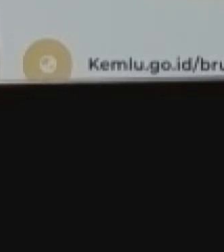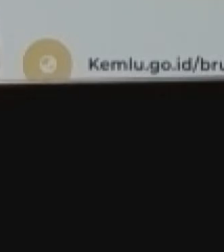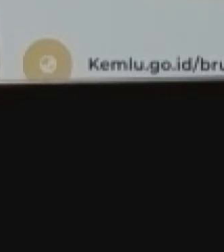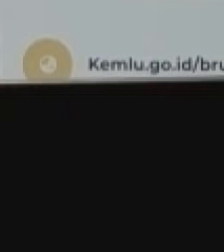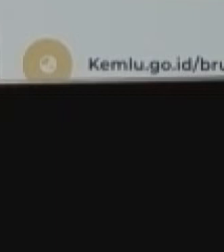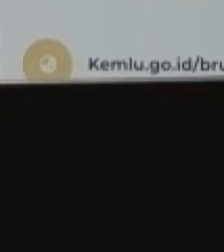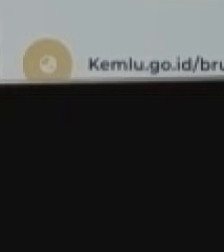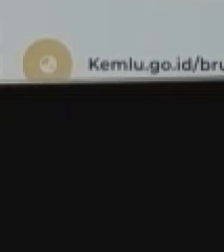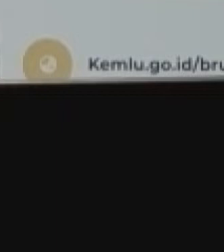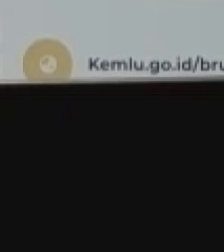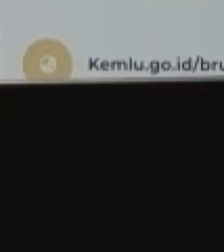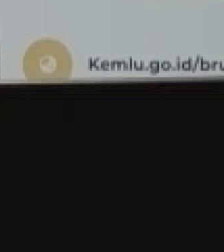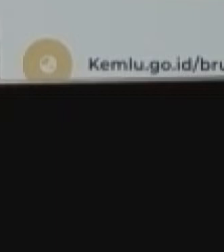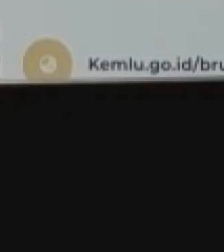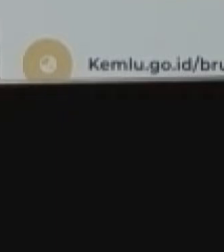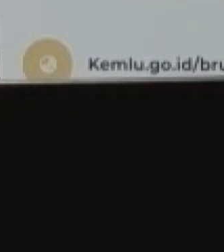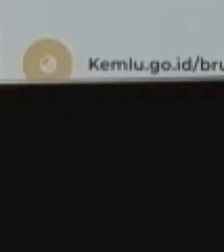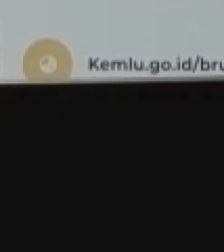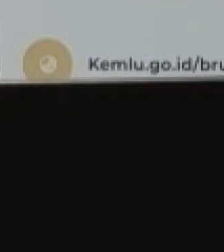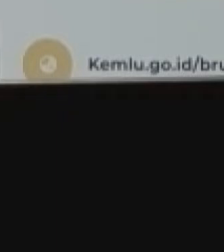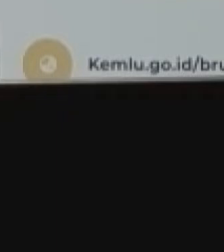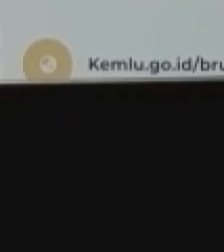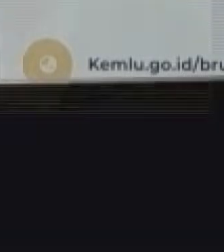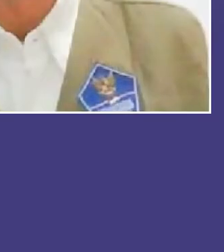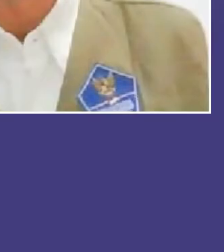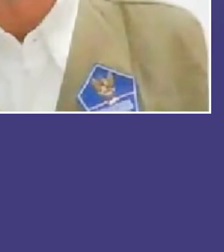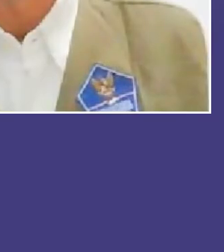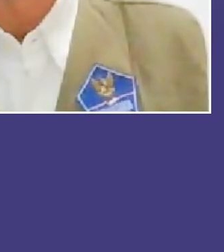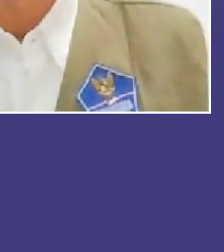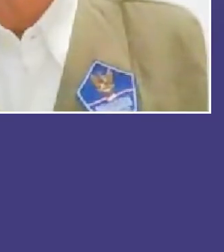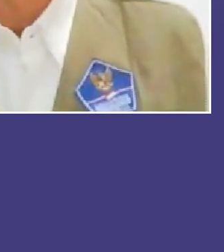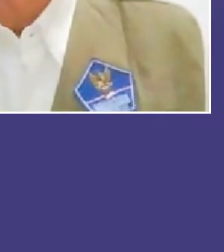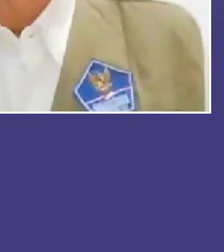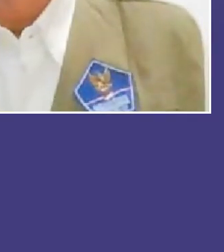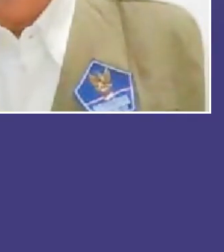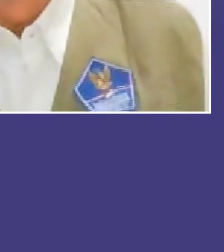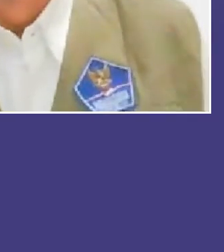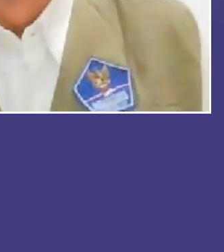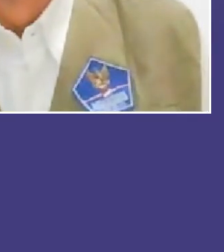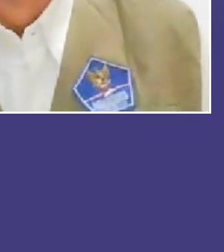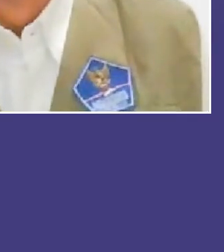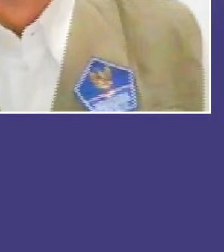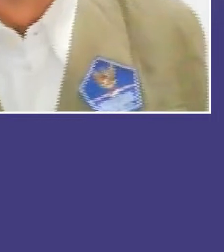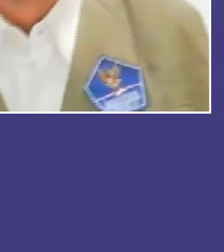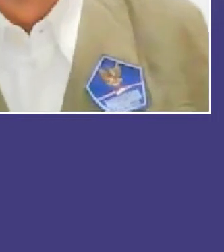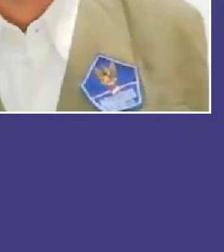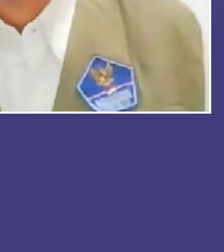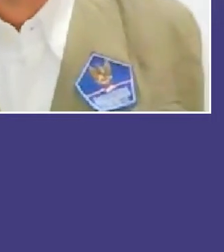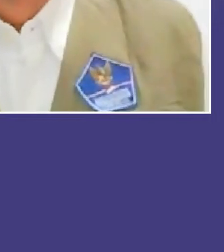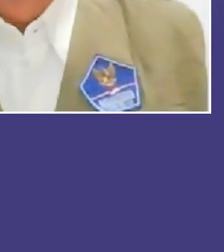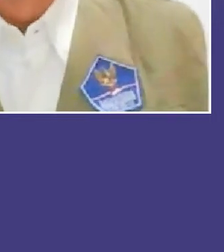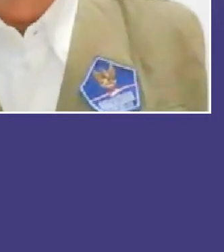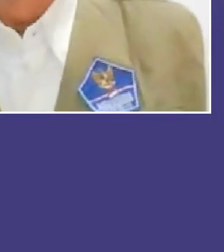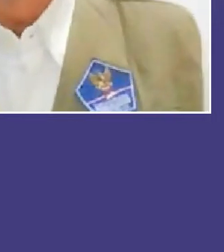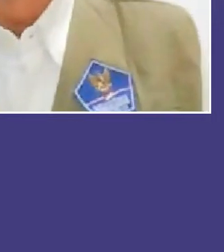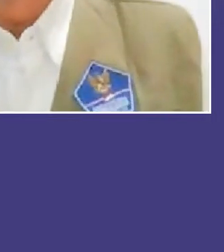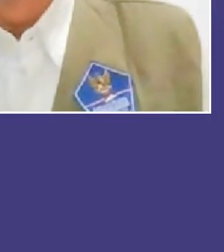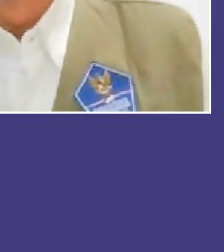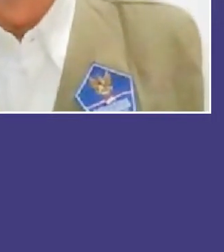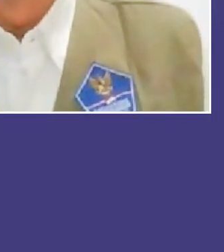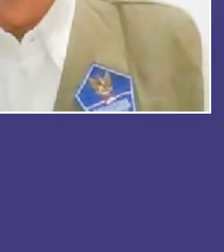jalan-jalan ke Belanda di bulan Mei praktik kli tidak ada orang yang pakai pakai masker itu itu sebelum